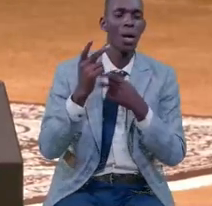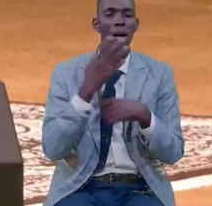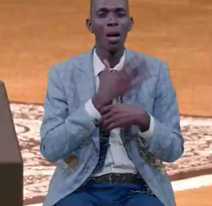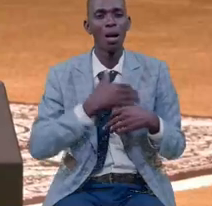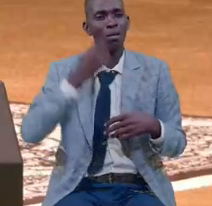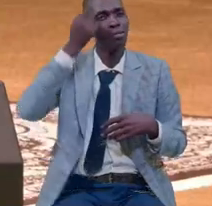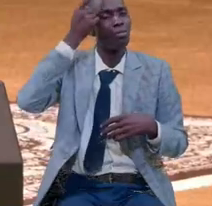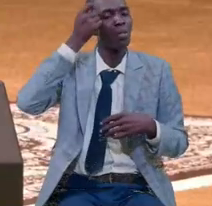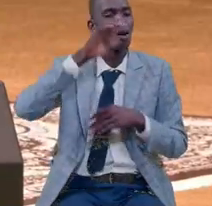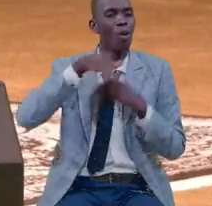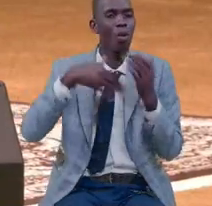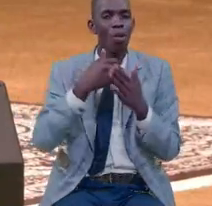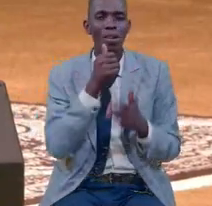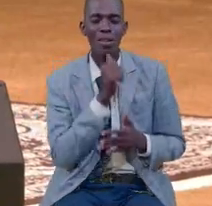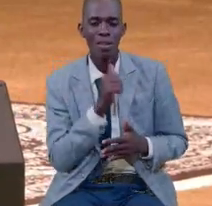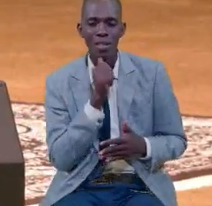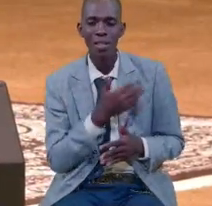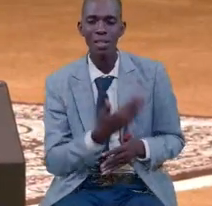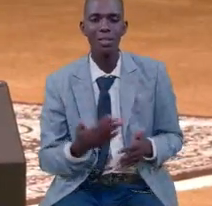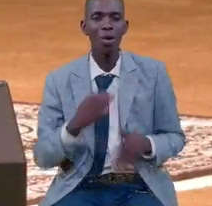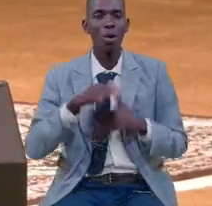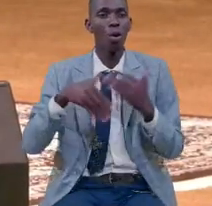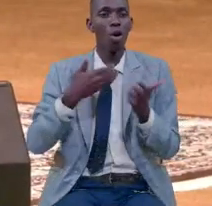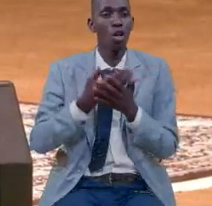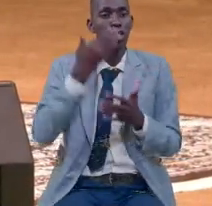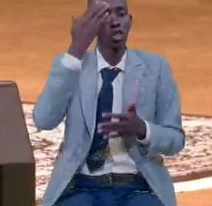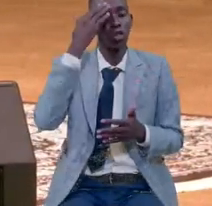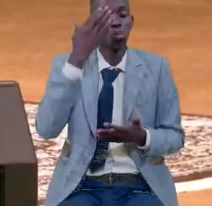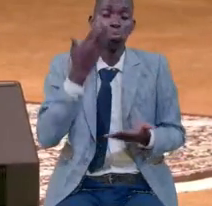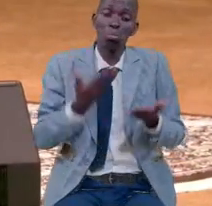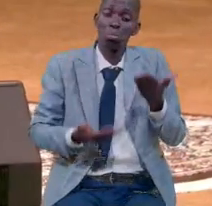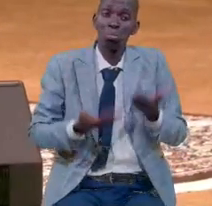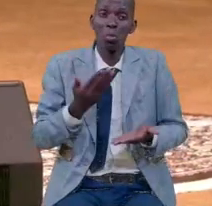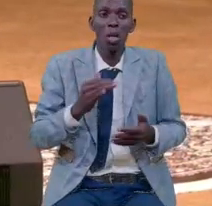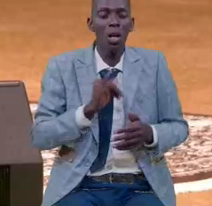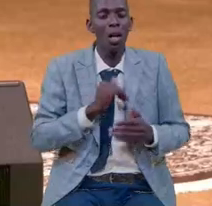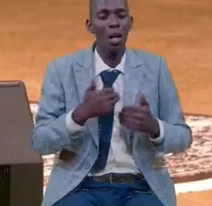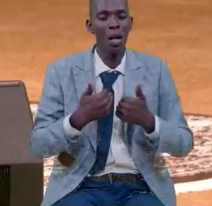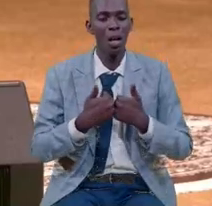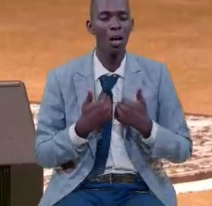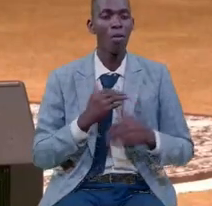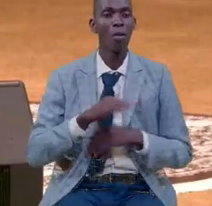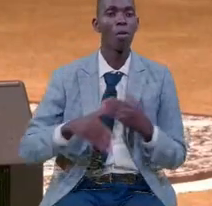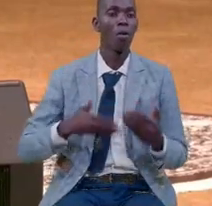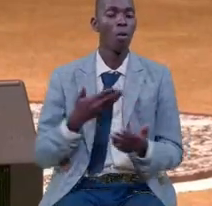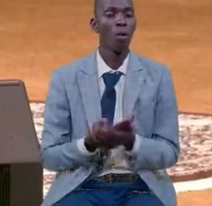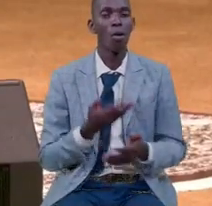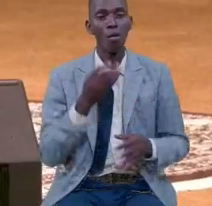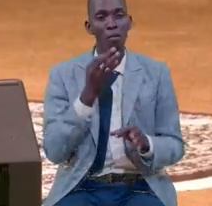la connaissance, quand j'aurai même toute la foi, jusqu'à